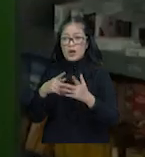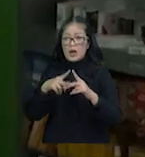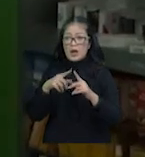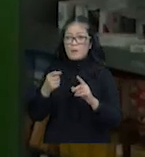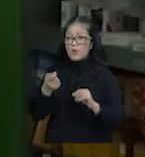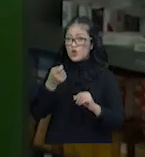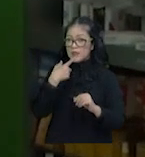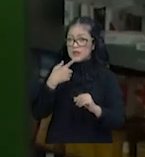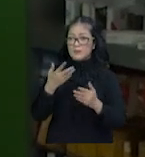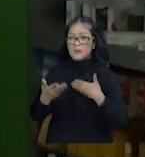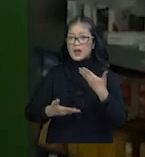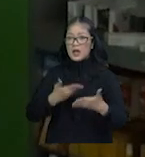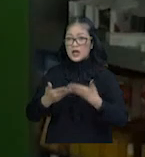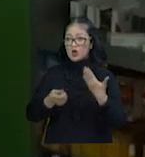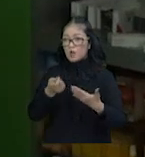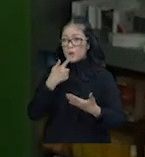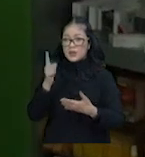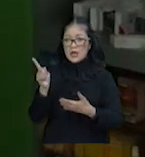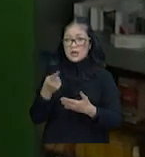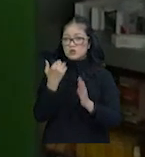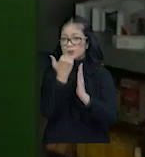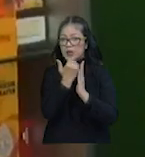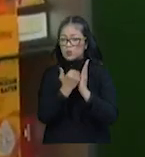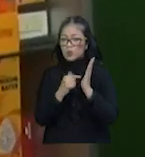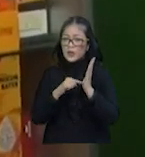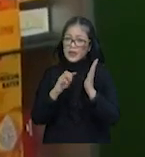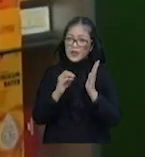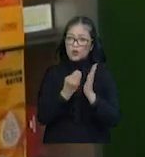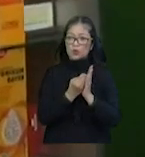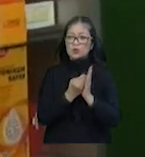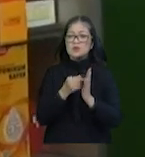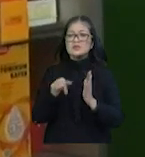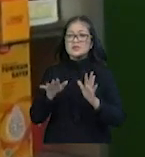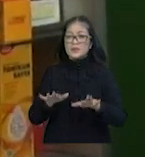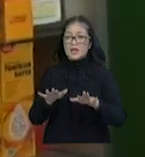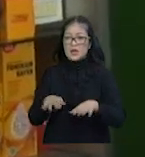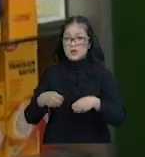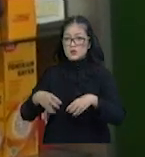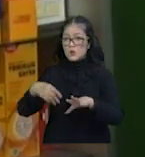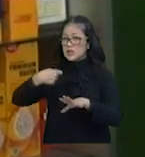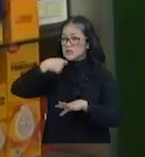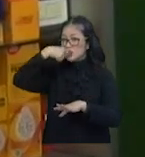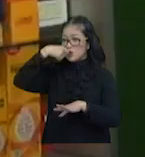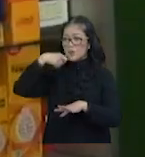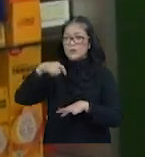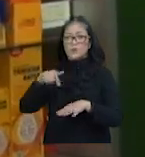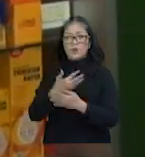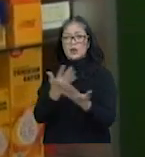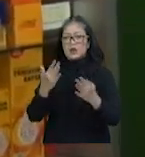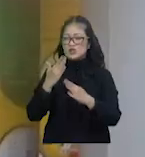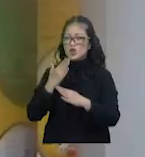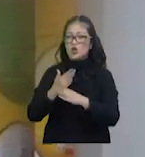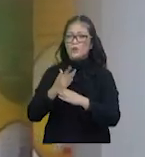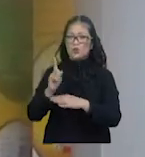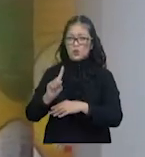diminta patuh mengikuti instruksi Kementerian Kesehatan serta menghentikan sementara penjualan obat sirup atau cair kepada masyarakat guna mencegah